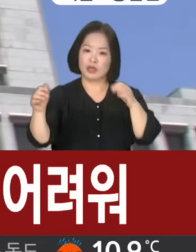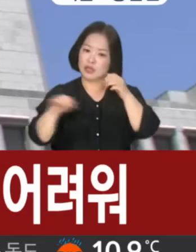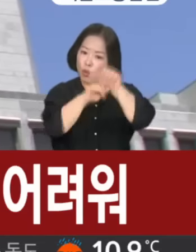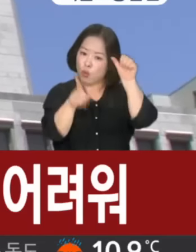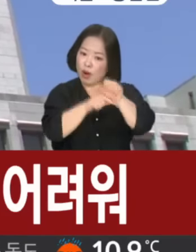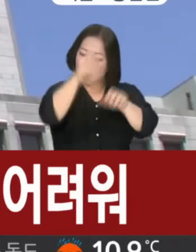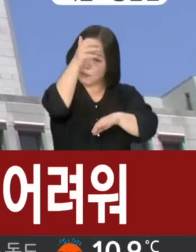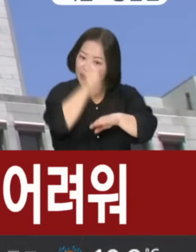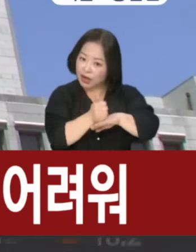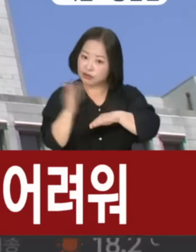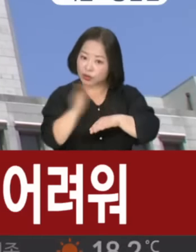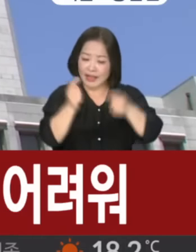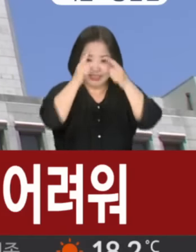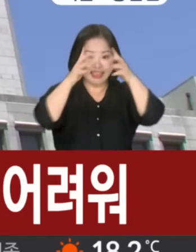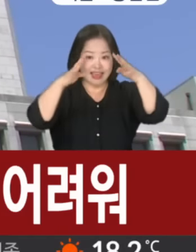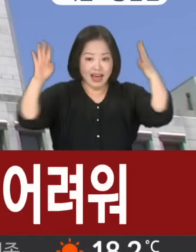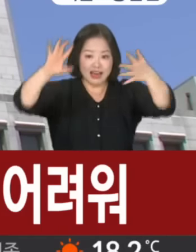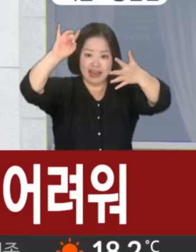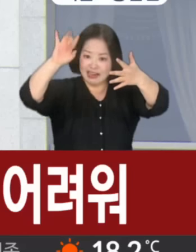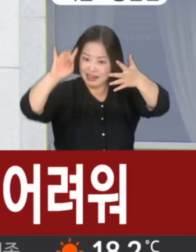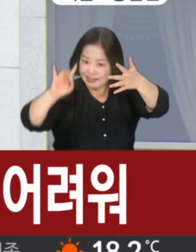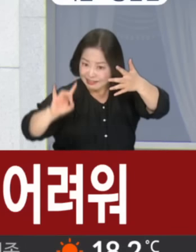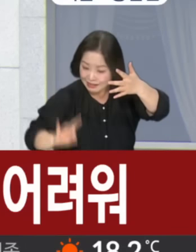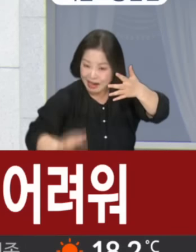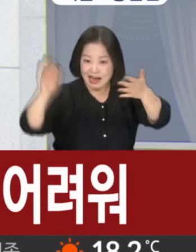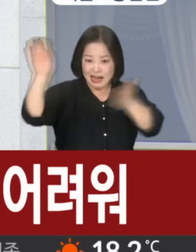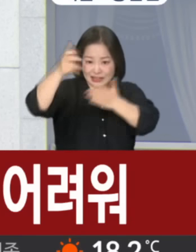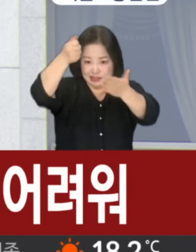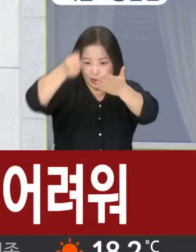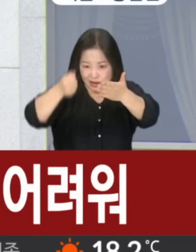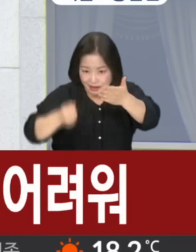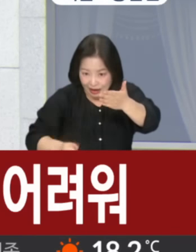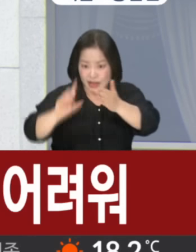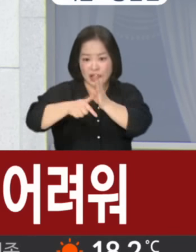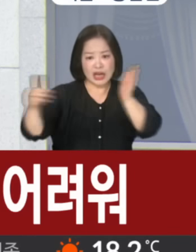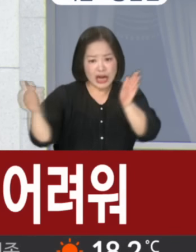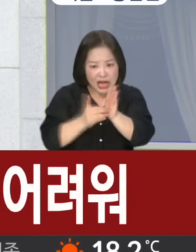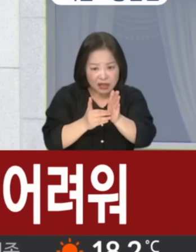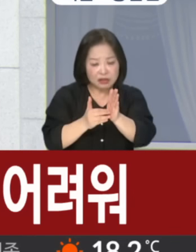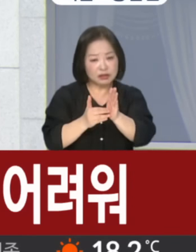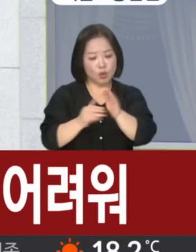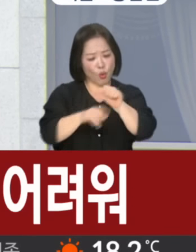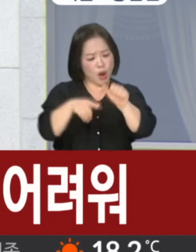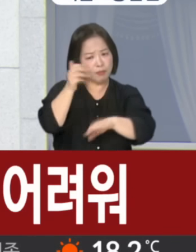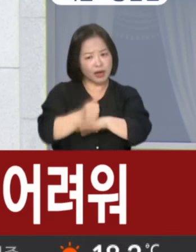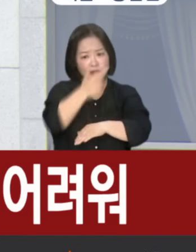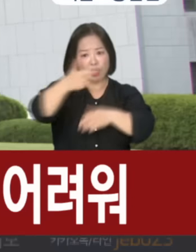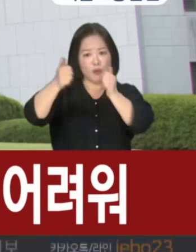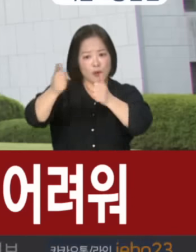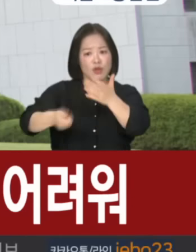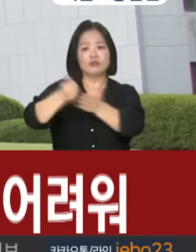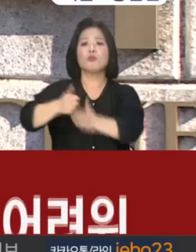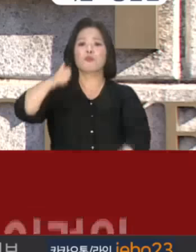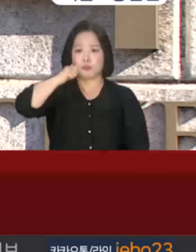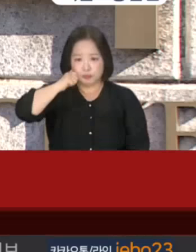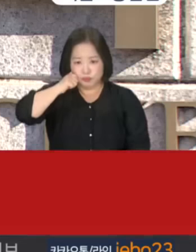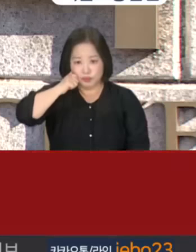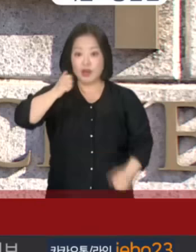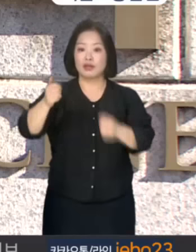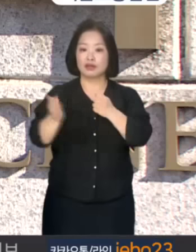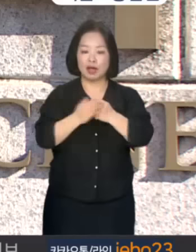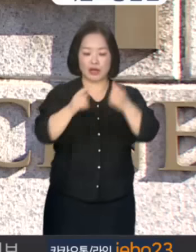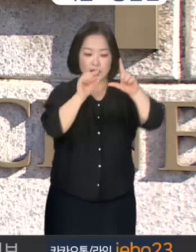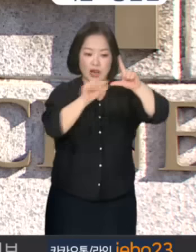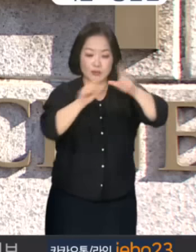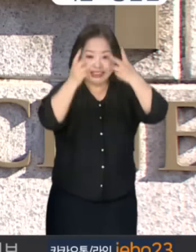말로 예정된 대학별 정원 확정 때까지 대법원 결정이 나오긴 어렵다는 겁니다. 법원의 결정에 일부